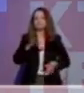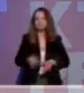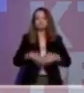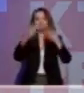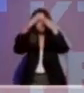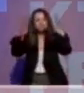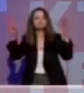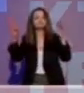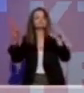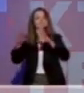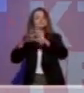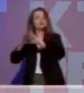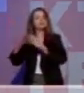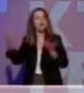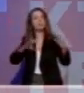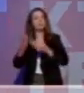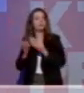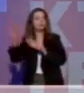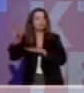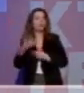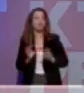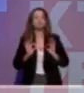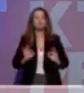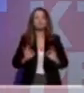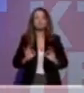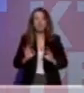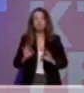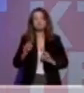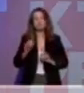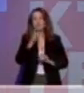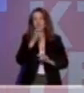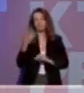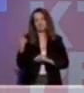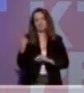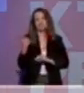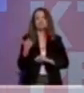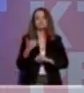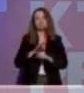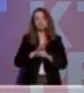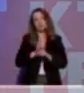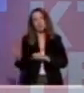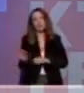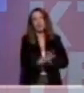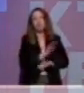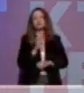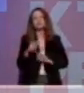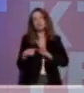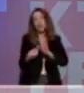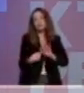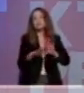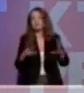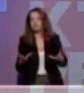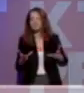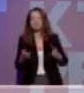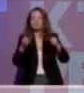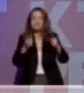οικονομία. Άλλωστε και η πανδημία απέδειξε ότι η παραγωγική μας βάση,